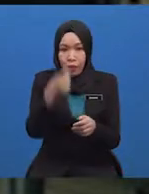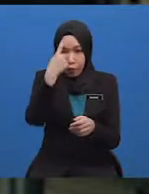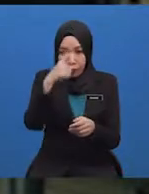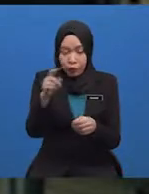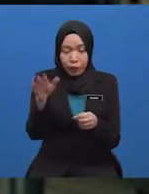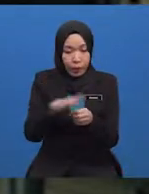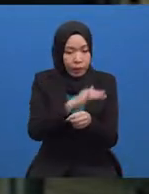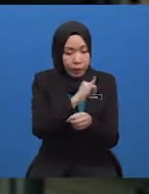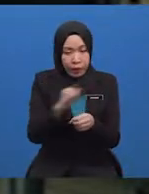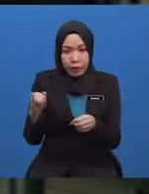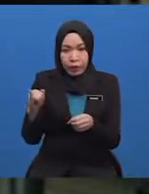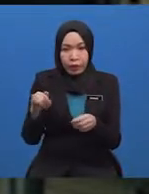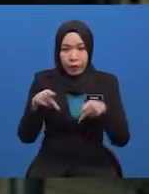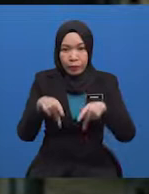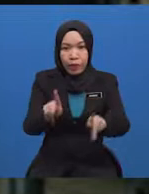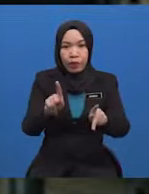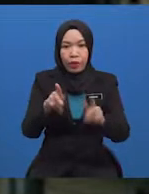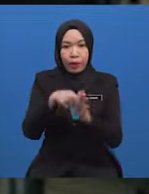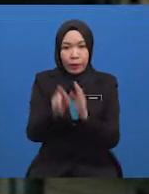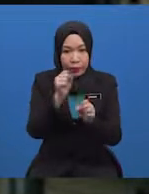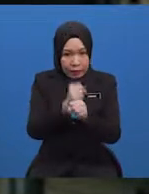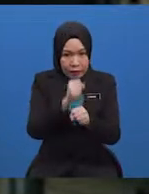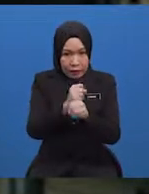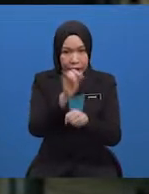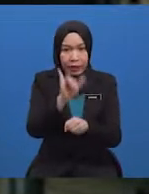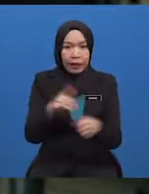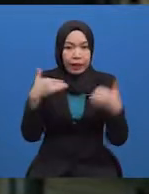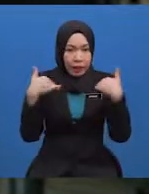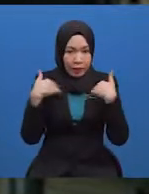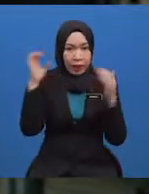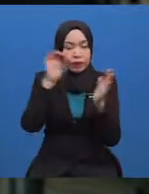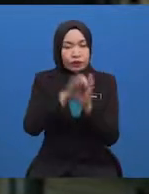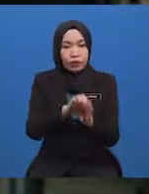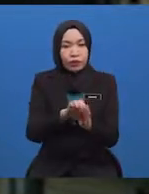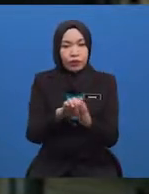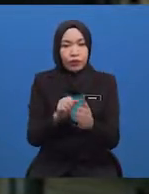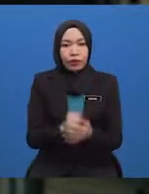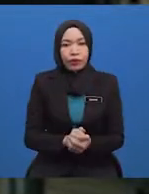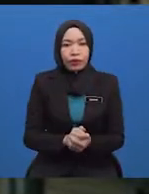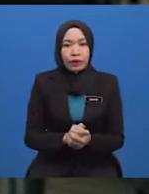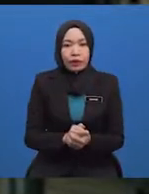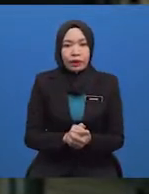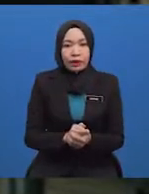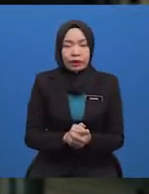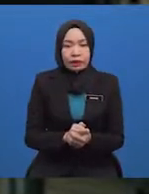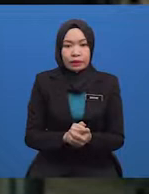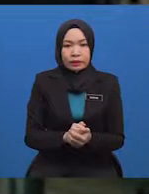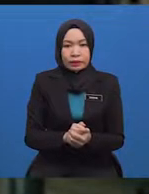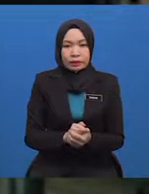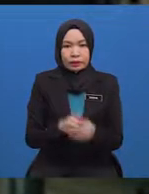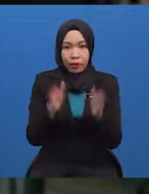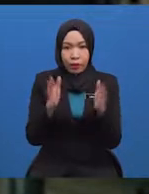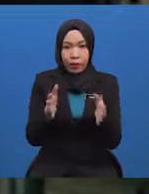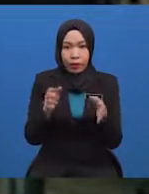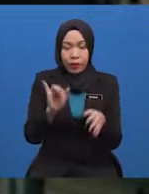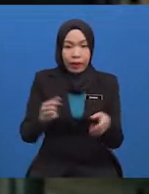Contoh, perpindahan penduduk ke kampung tersusun atau ke bandar kecil menyebabkan pertambahan